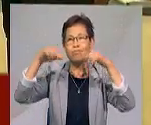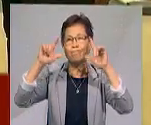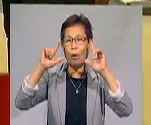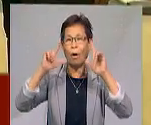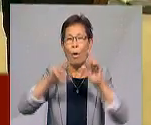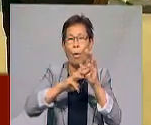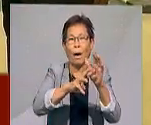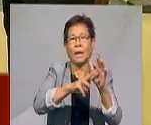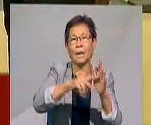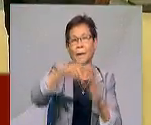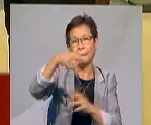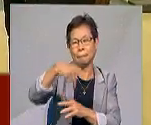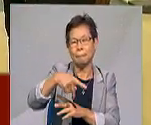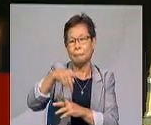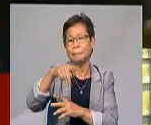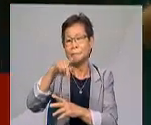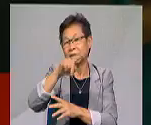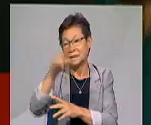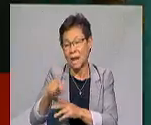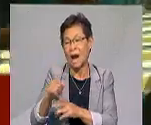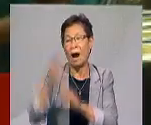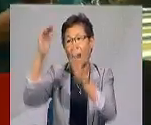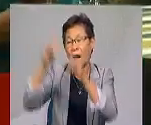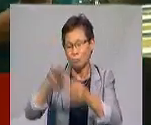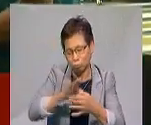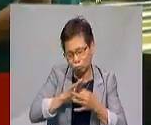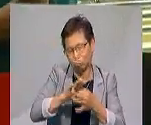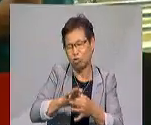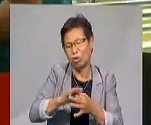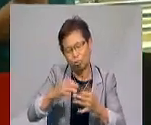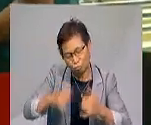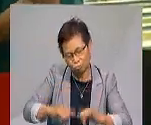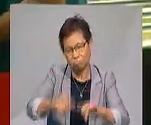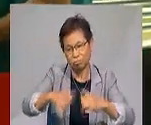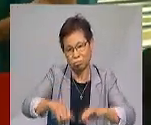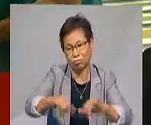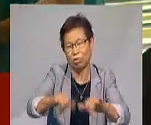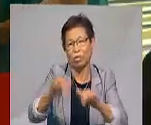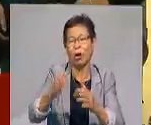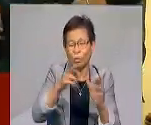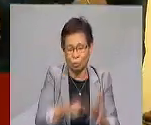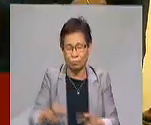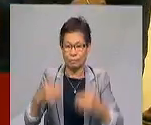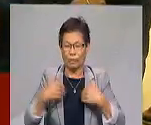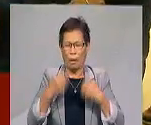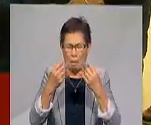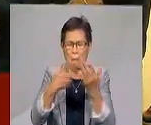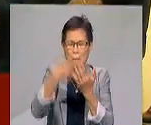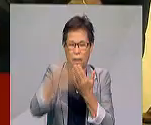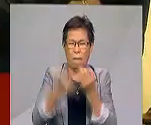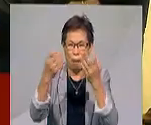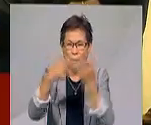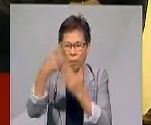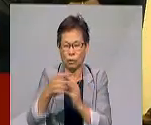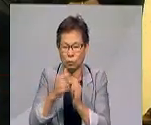Wakil PPZ yang ditemui Bidiva mengharapkan kolaborasi ini tidak terhenti setakat itu sahaja. Pihaknya merancang mengadakan lebih banyak program